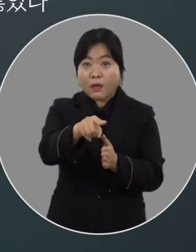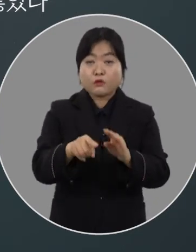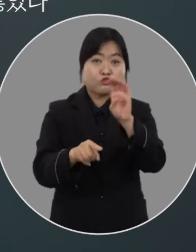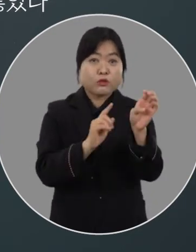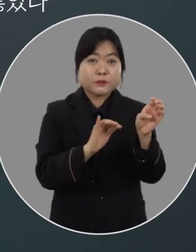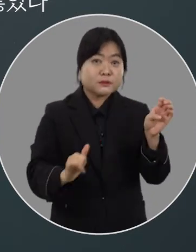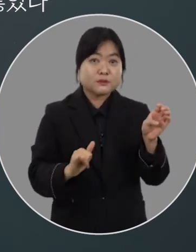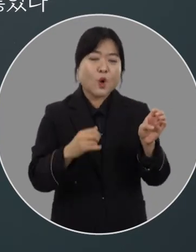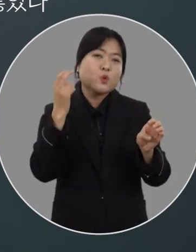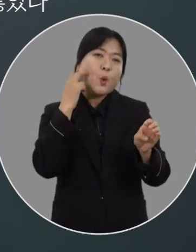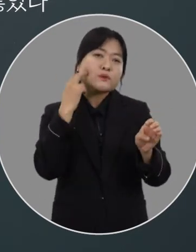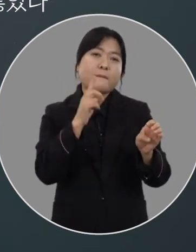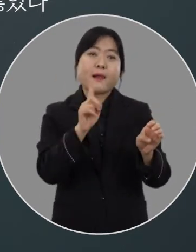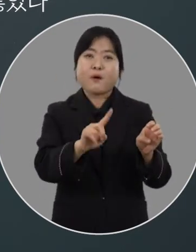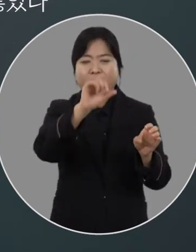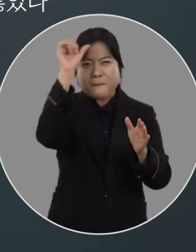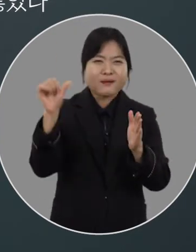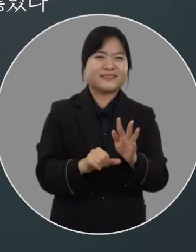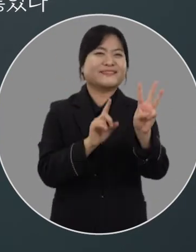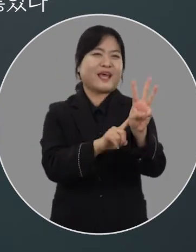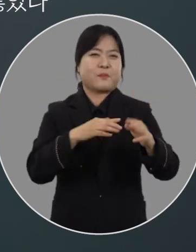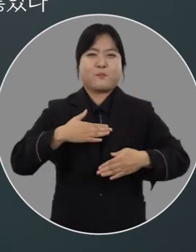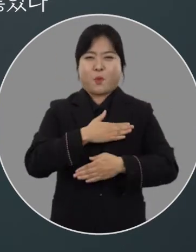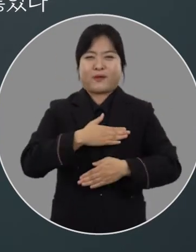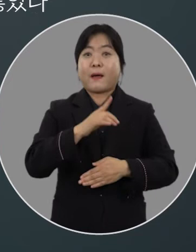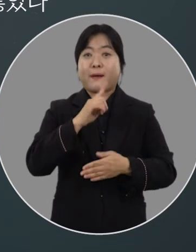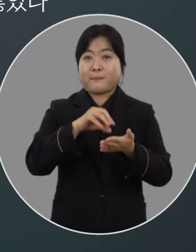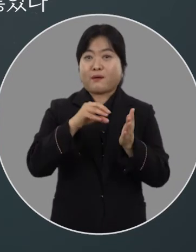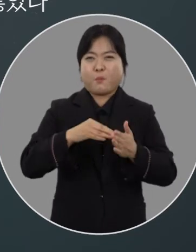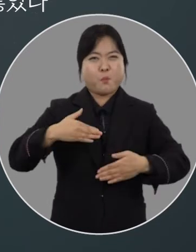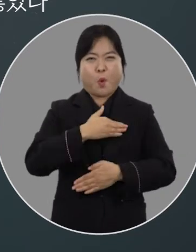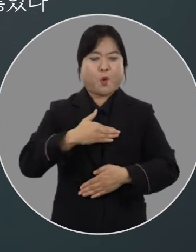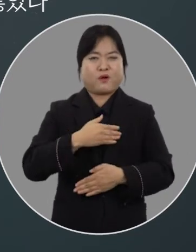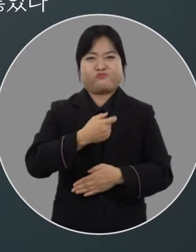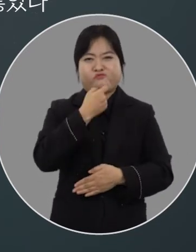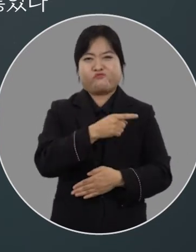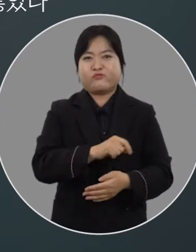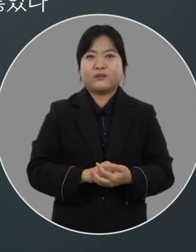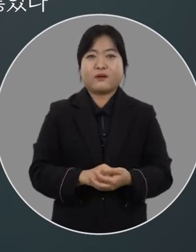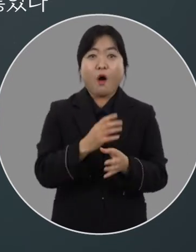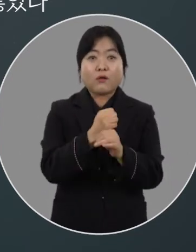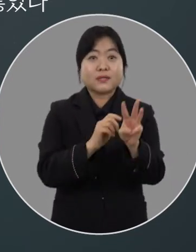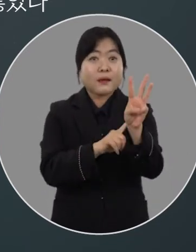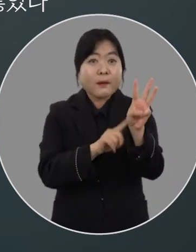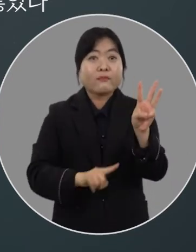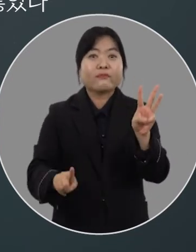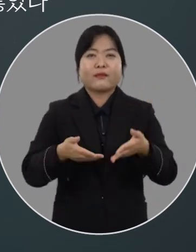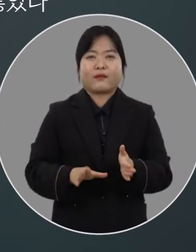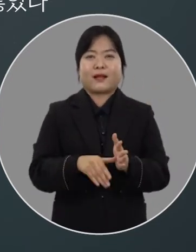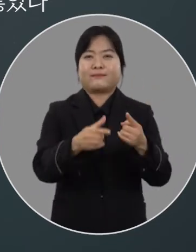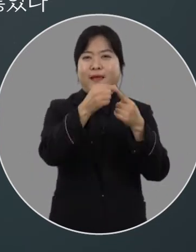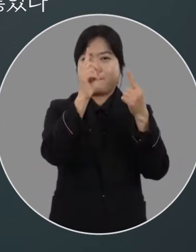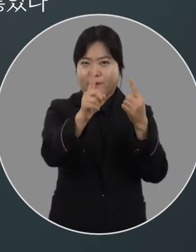유럽인들은 농담 삼아 평생에 3번 목욕을 한다고 할 정도로 목욕을 거의 하지 않았습니다. 언제 3번이냐고요? 태어날